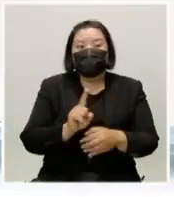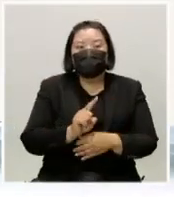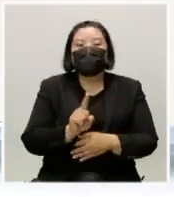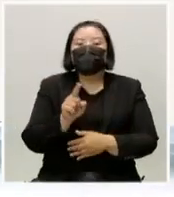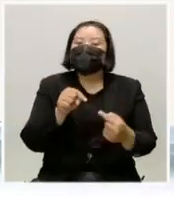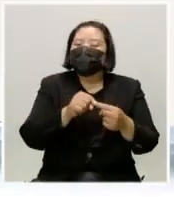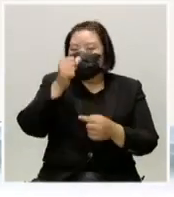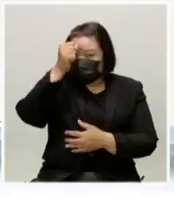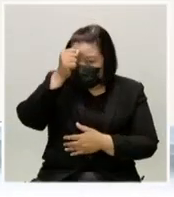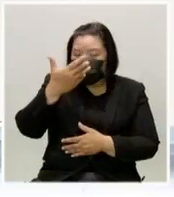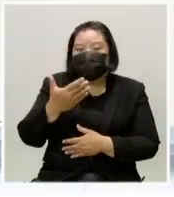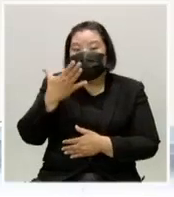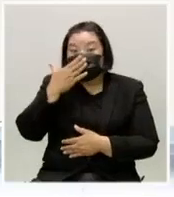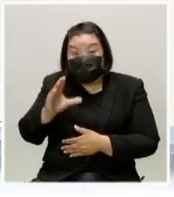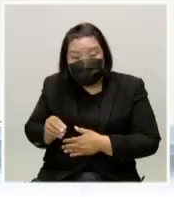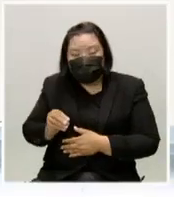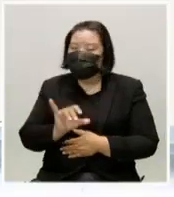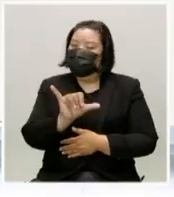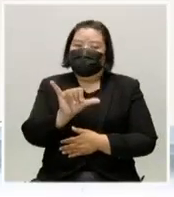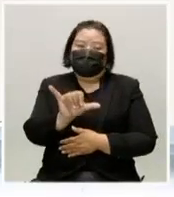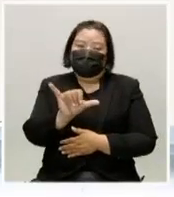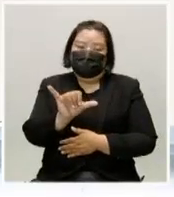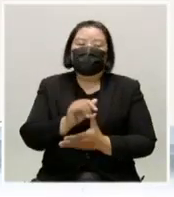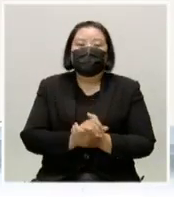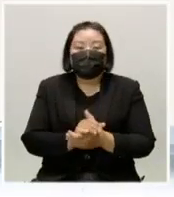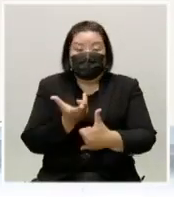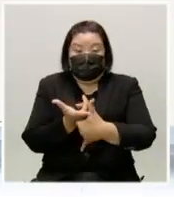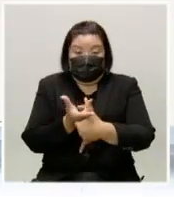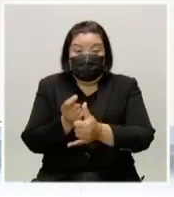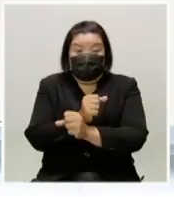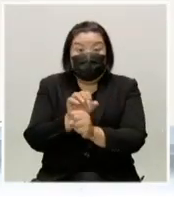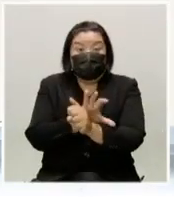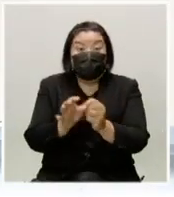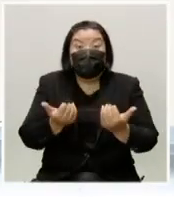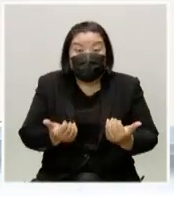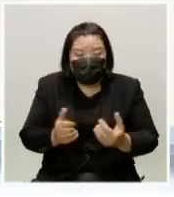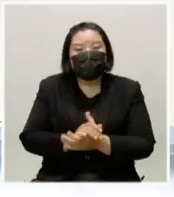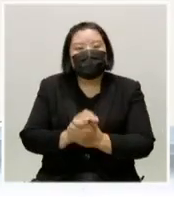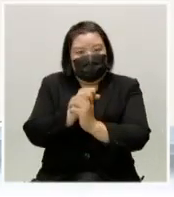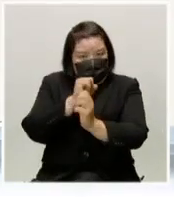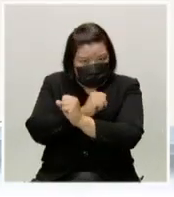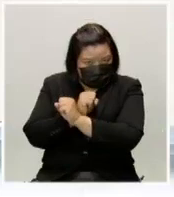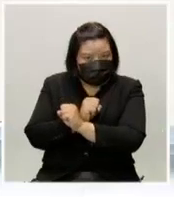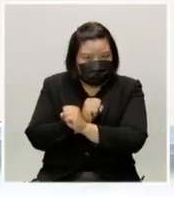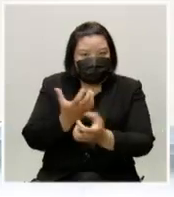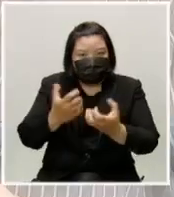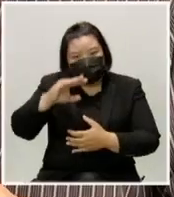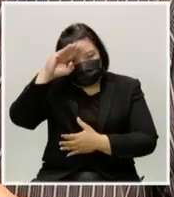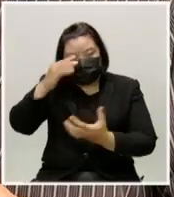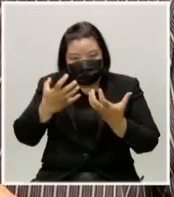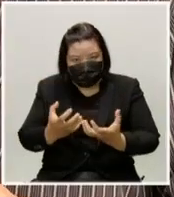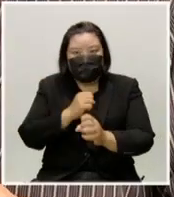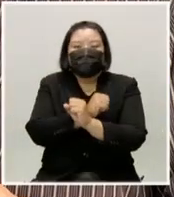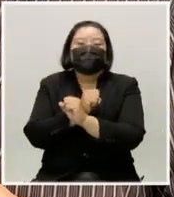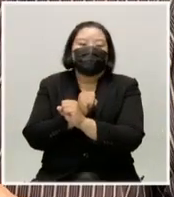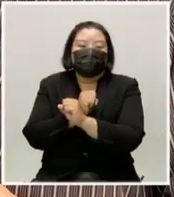ต้ที่มีการระบาดอยู่นะคะขณะเดียวกันก็ย้ำว่าวัคซีนที่ใช้กันอยู่ในตอนนี้สามารถรับมือกับสถานการณ์ได้ค่ะมาดู